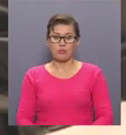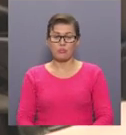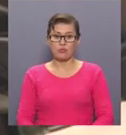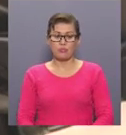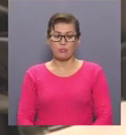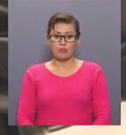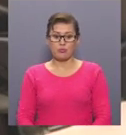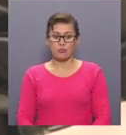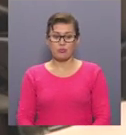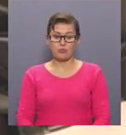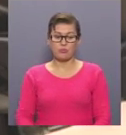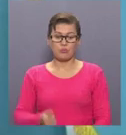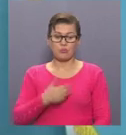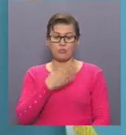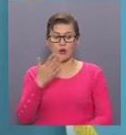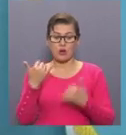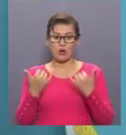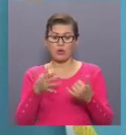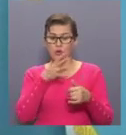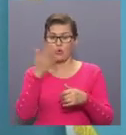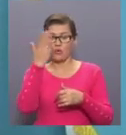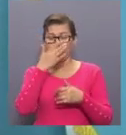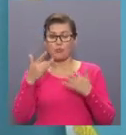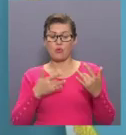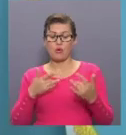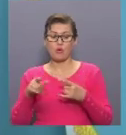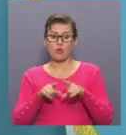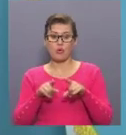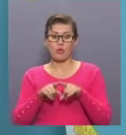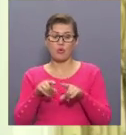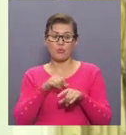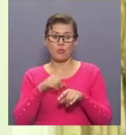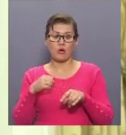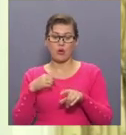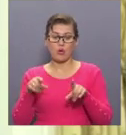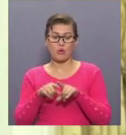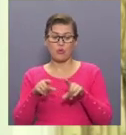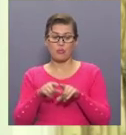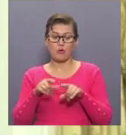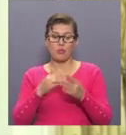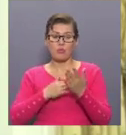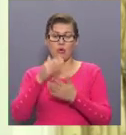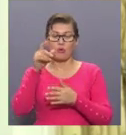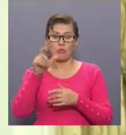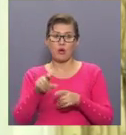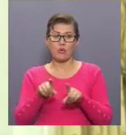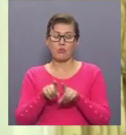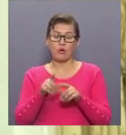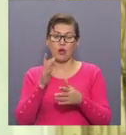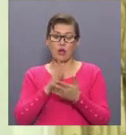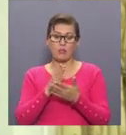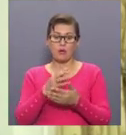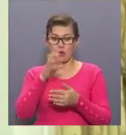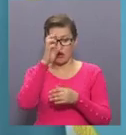Біздің қазіргі кино театр өнердің ішіндегі ең саңлағы сізсіз. Сондықтан елге